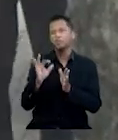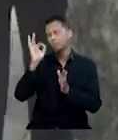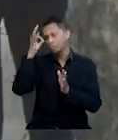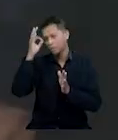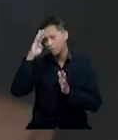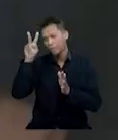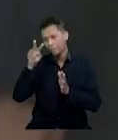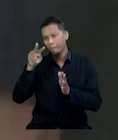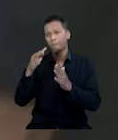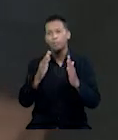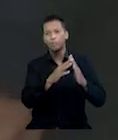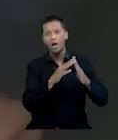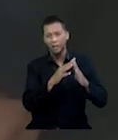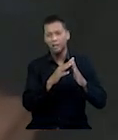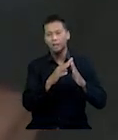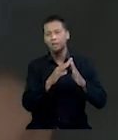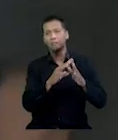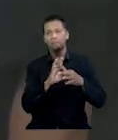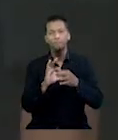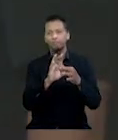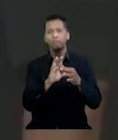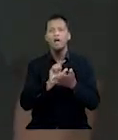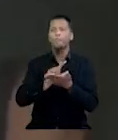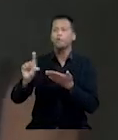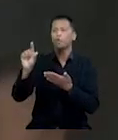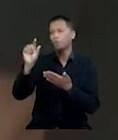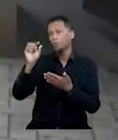perumahan, kemudian melaporkan kasus ini ke Mapolsek